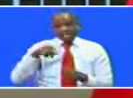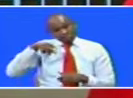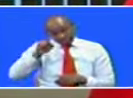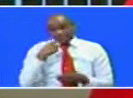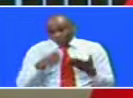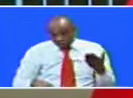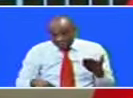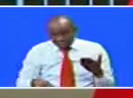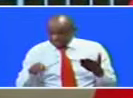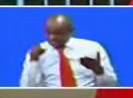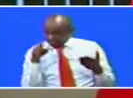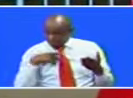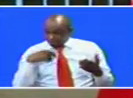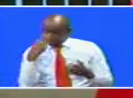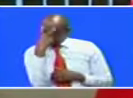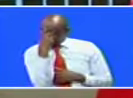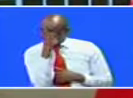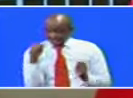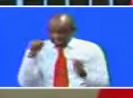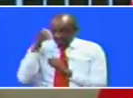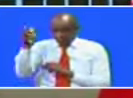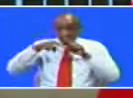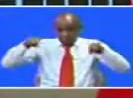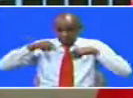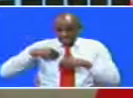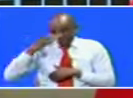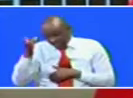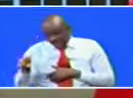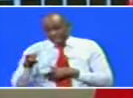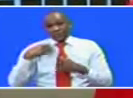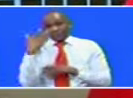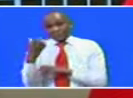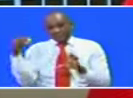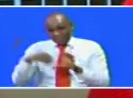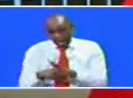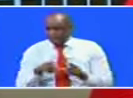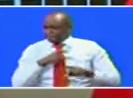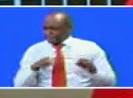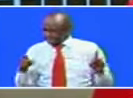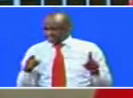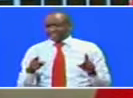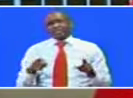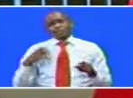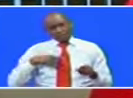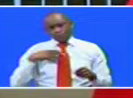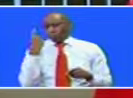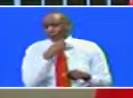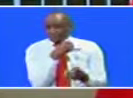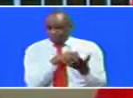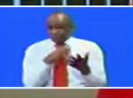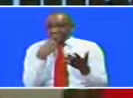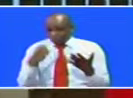linadaiwa kwamba lilikuwa limeweza kuweka boksi ambayo ilikuwa na baadhi ya vijikaratasi, lakini jambo ambalo wadau wanahusika